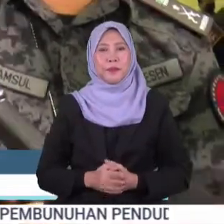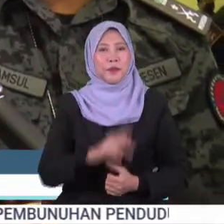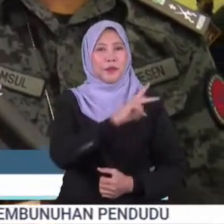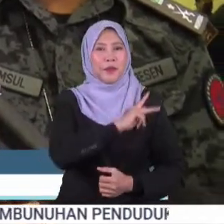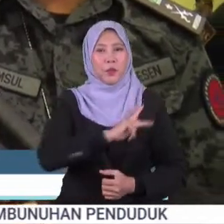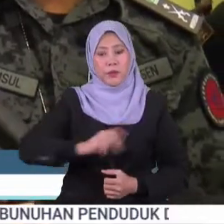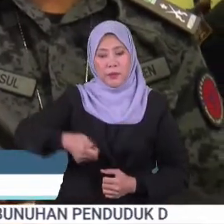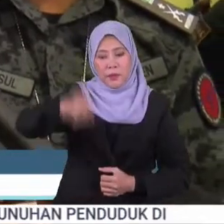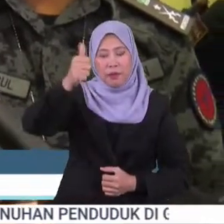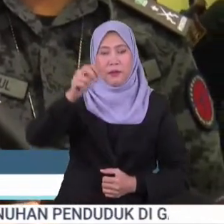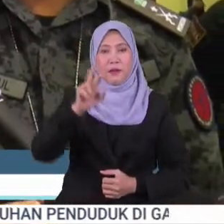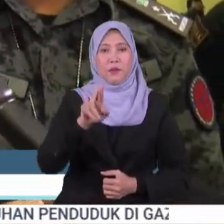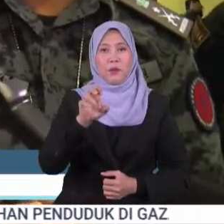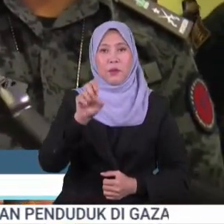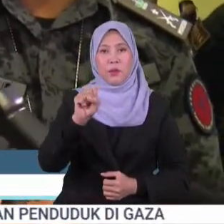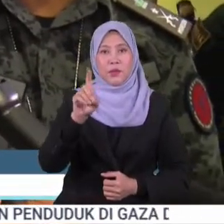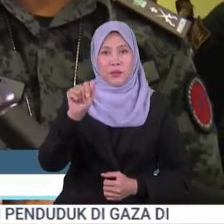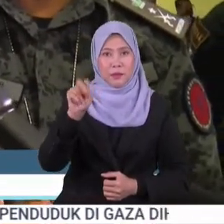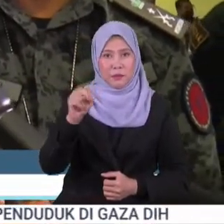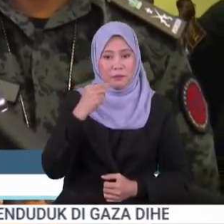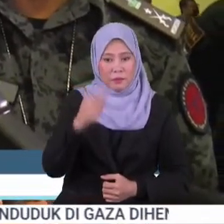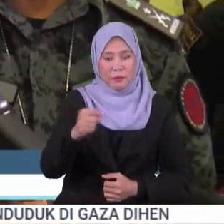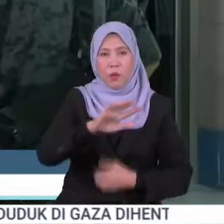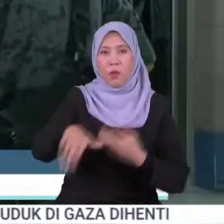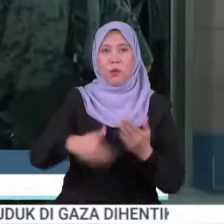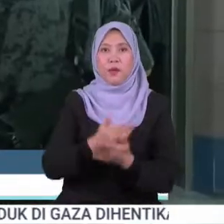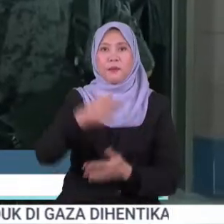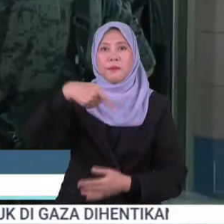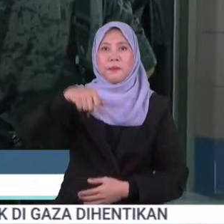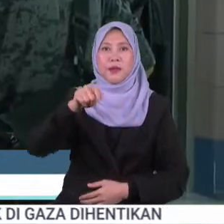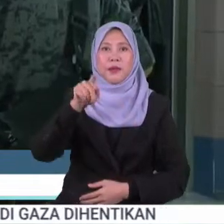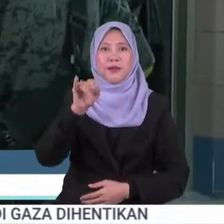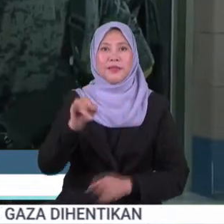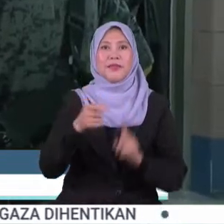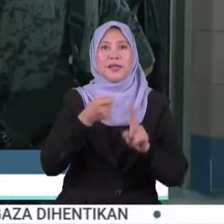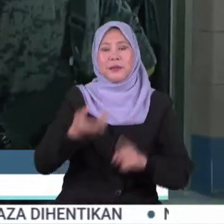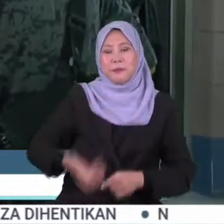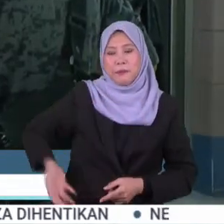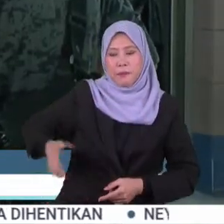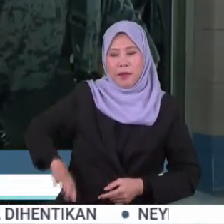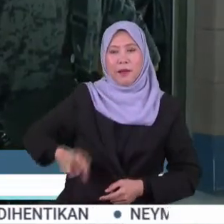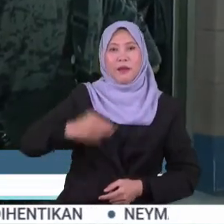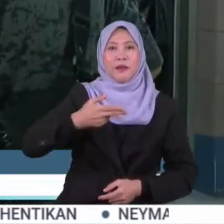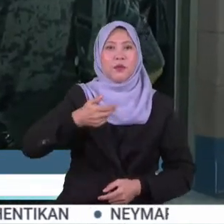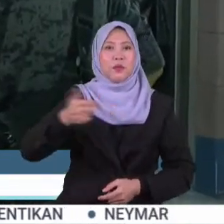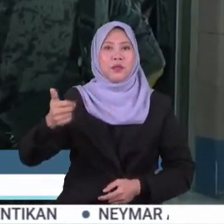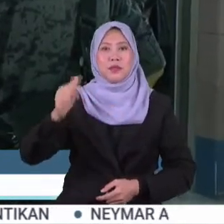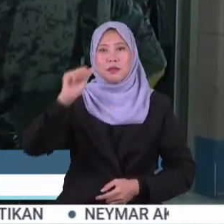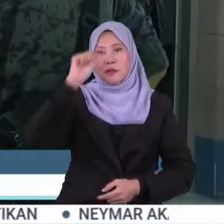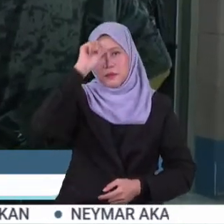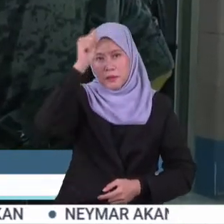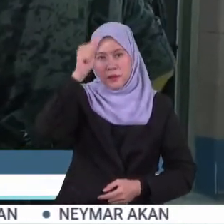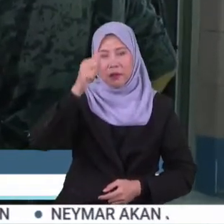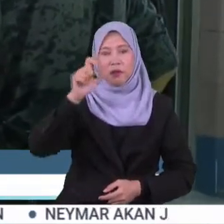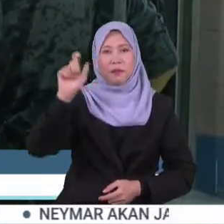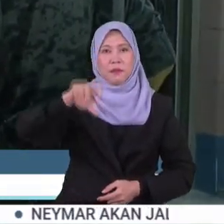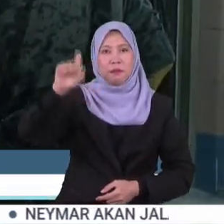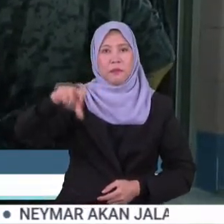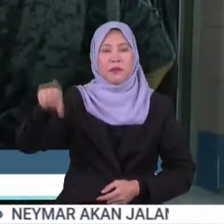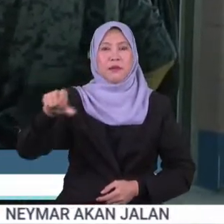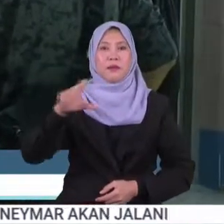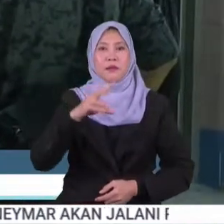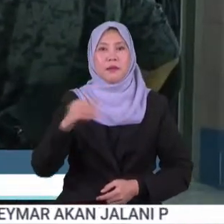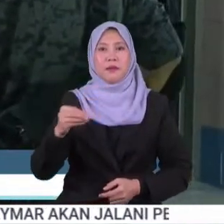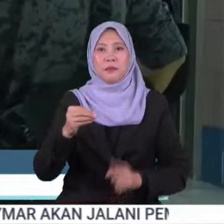Ketua Pengarah Datuk Roslin Jusuf berkata kesemua parti berkenaan dari Bangladesh, Indonesia, India, Nepal, Pakistan